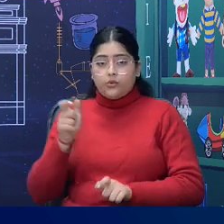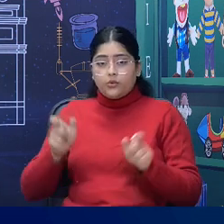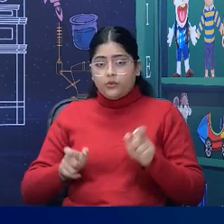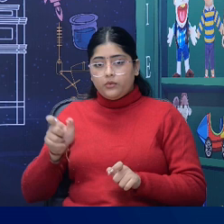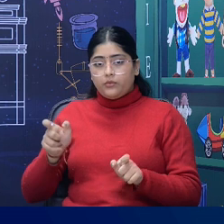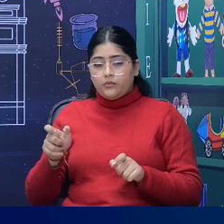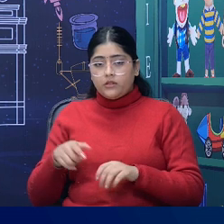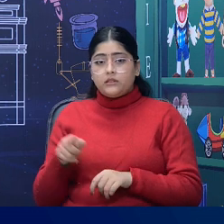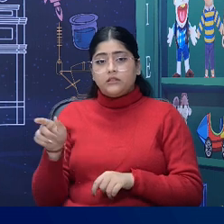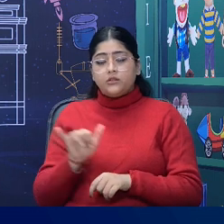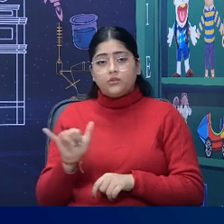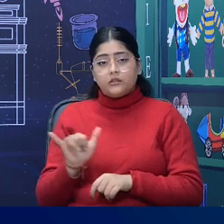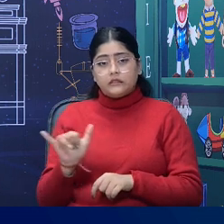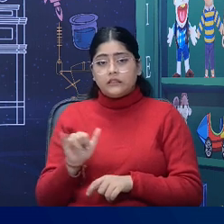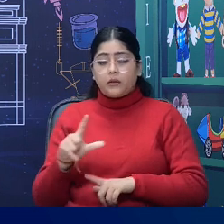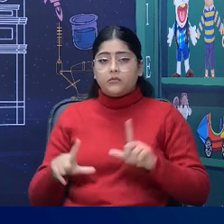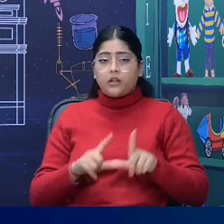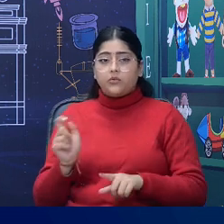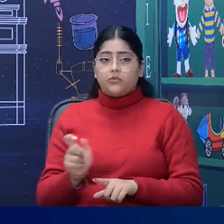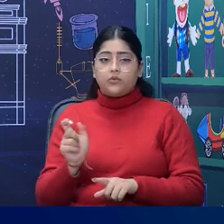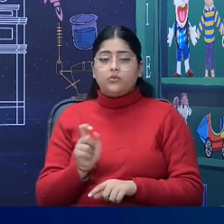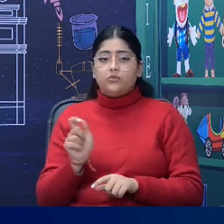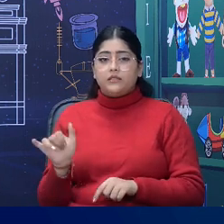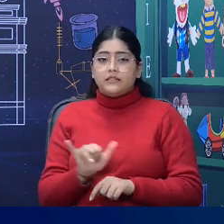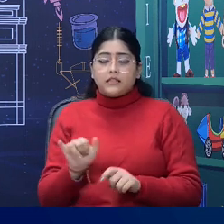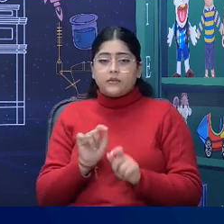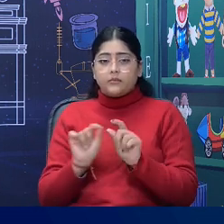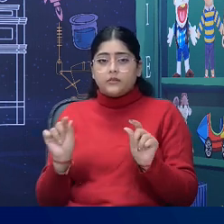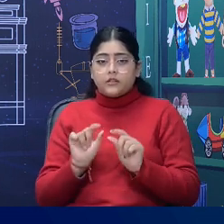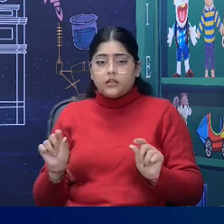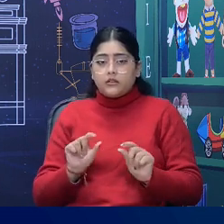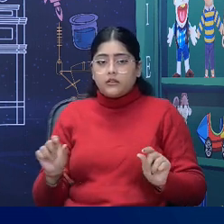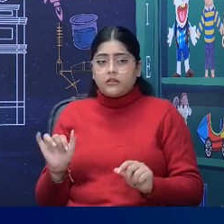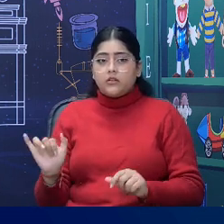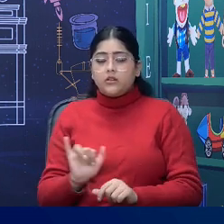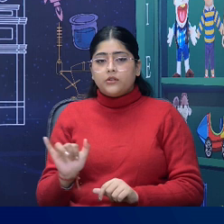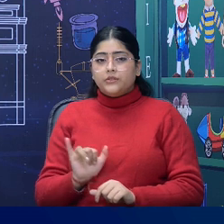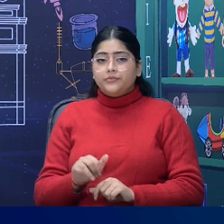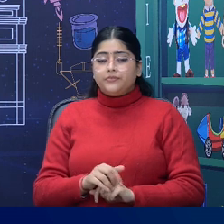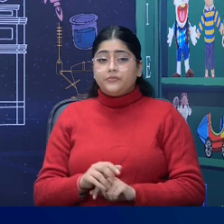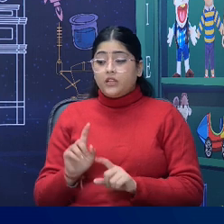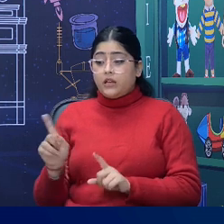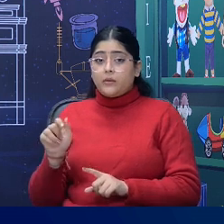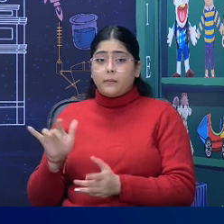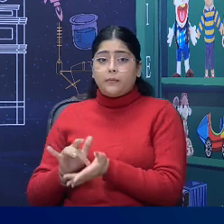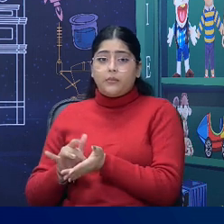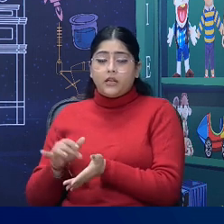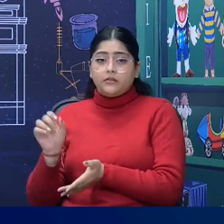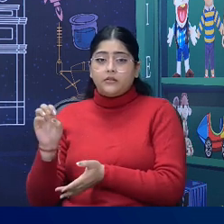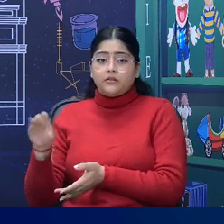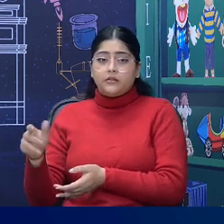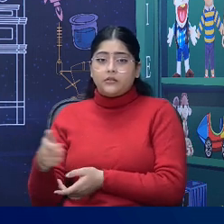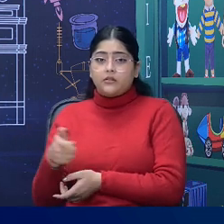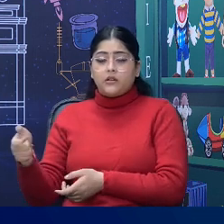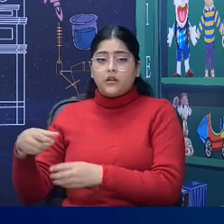वह टॉर्च जो फिजिकल टॉर्च है वह बेच रहा है और दूसरा अपना दूसरा ज्ञान का प्रकाश बेचने की कोशिश कर रहा है ना